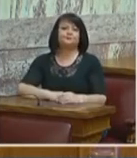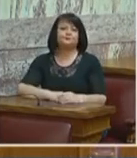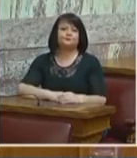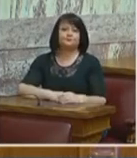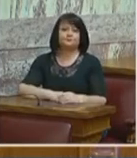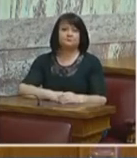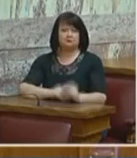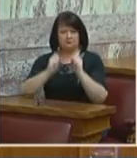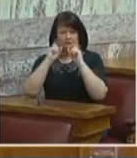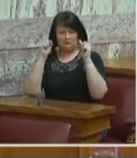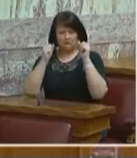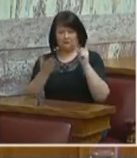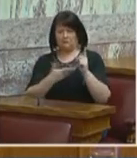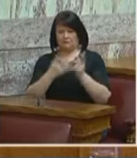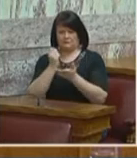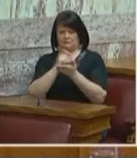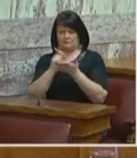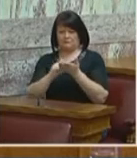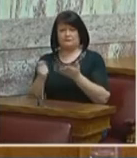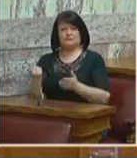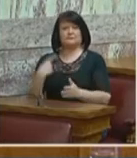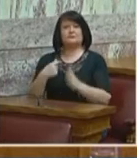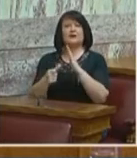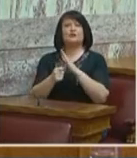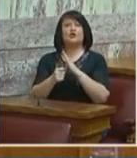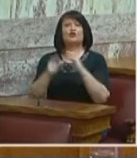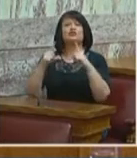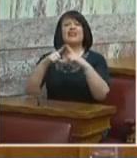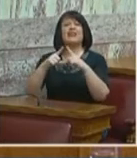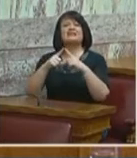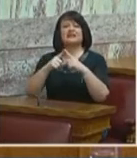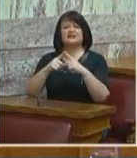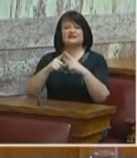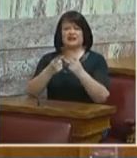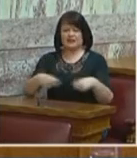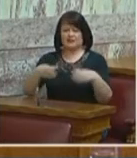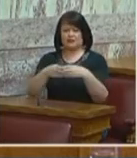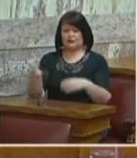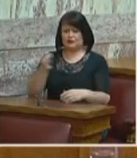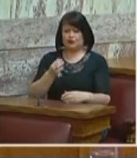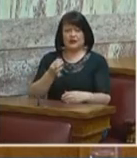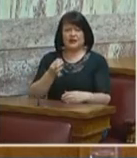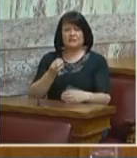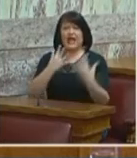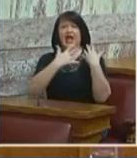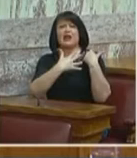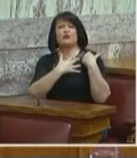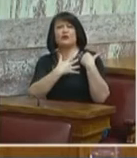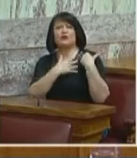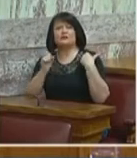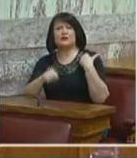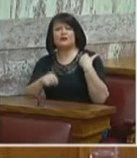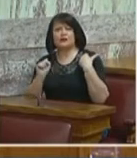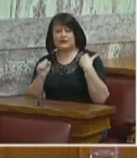Εξεπλάγην όταν παρέλαβα την επιστολή του Προέδρου της Επιτροπής του κ. Δρίτσα, με την οποία μου ζητούσε να εκφράσω γνώμη επί της αρμοδιότητας να διερευνήσει την